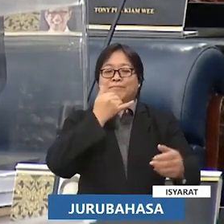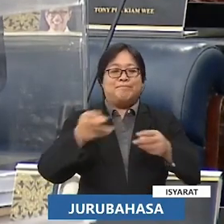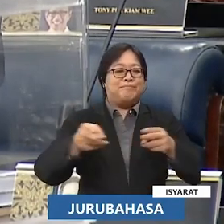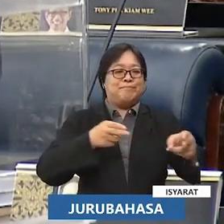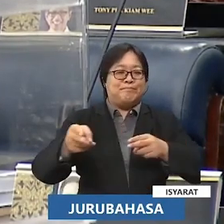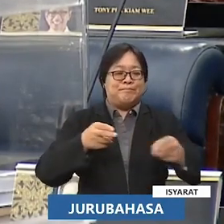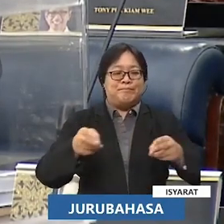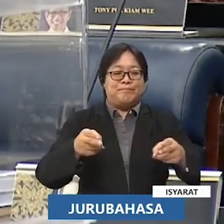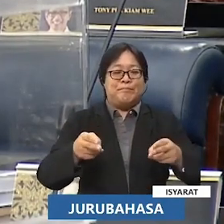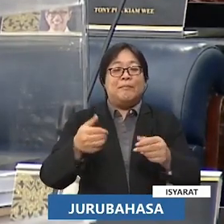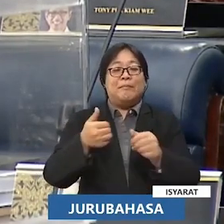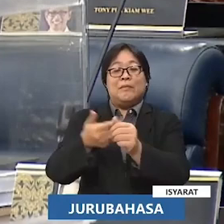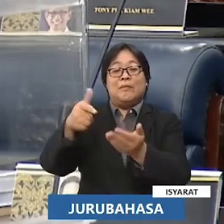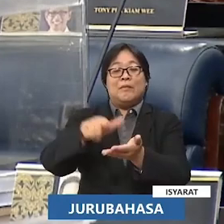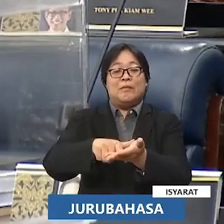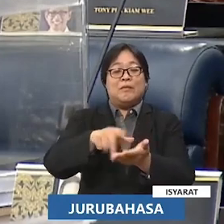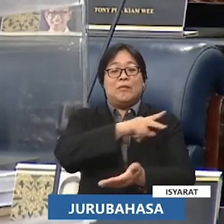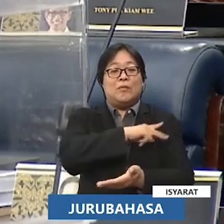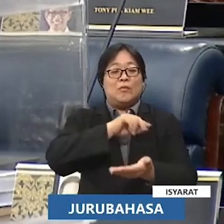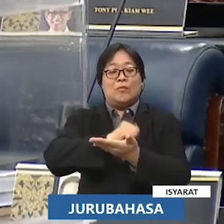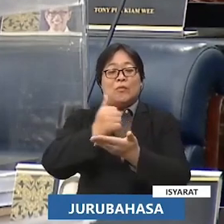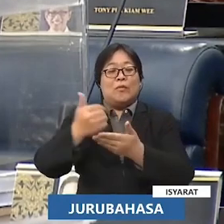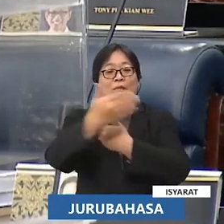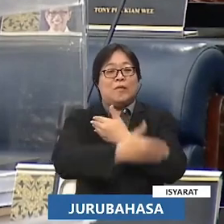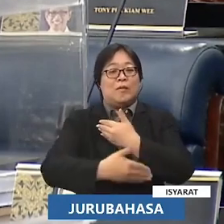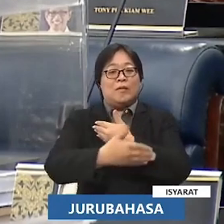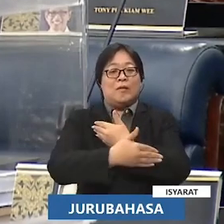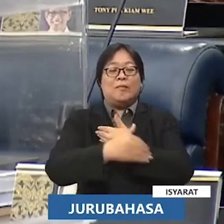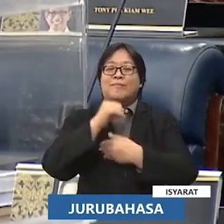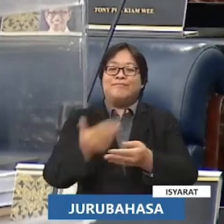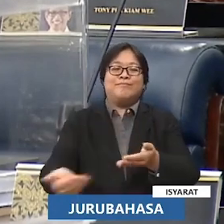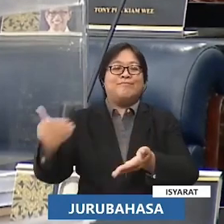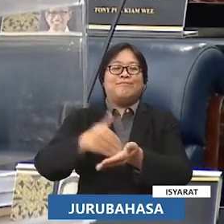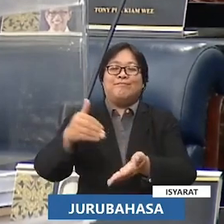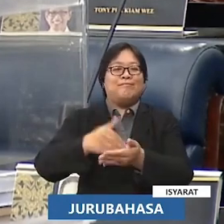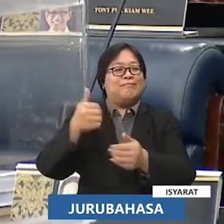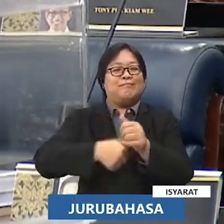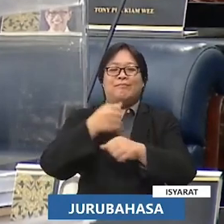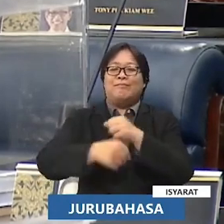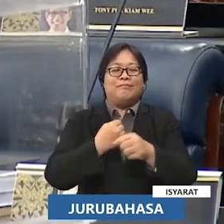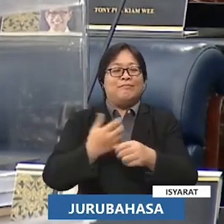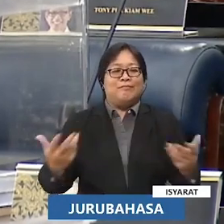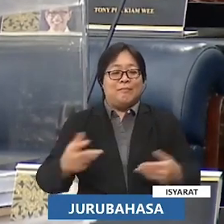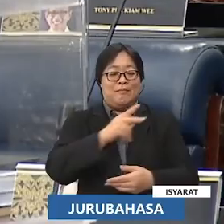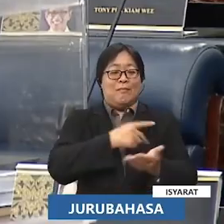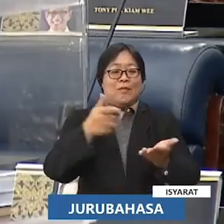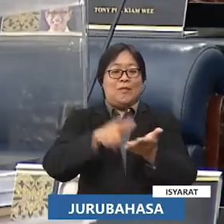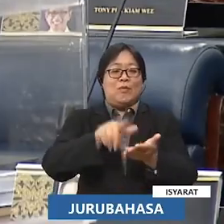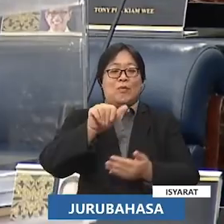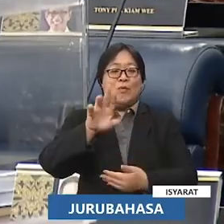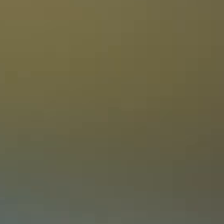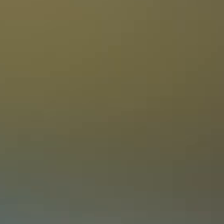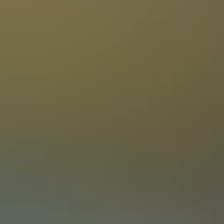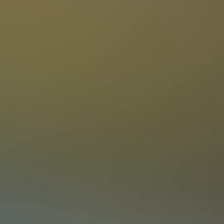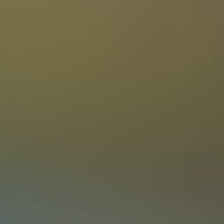yang disebut dalam laporan ketua oleh negara tidak akan berulang setiap tahun laporan ketua di negara